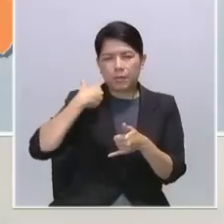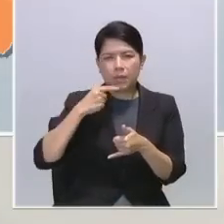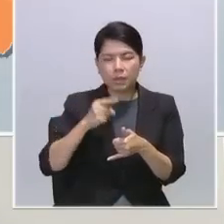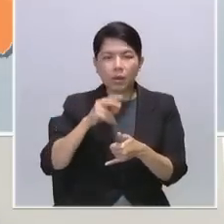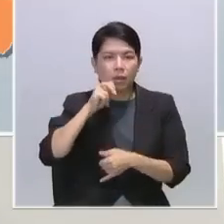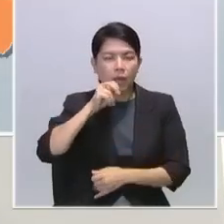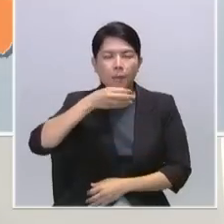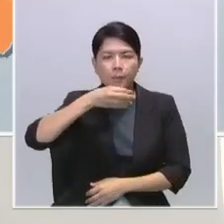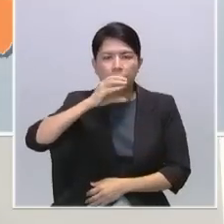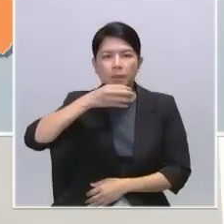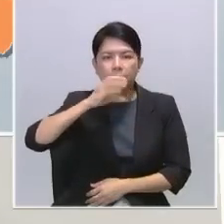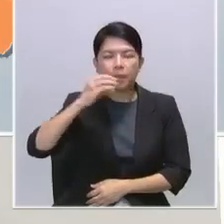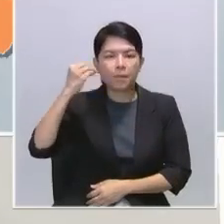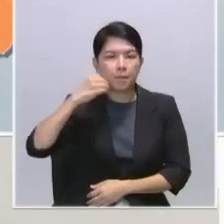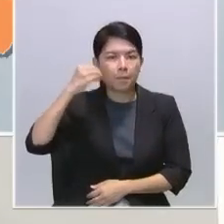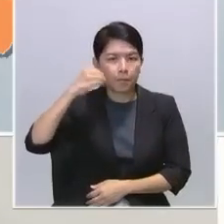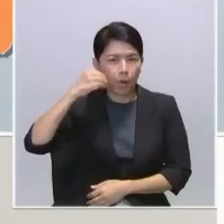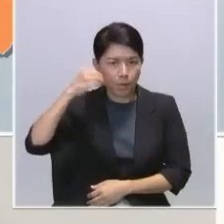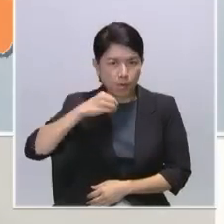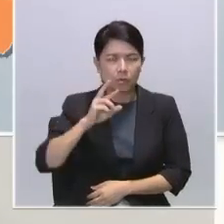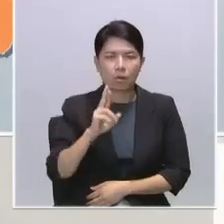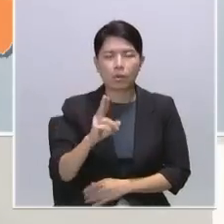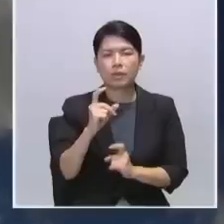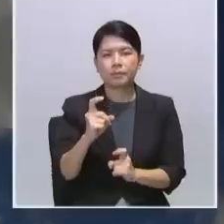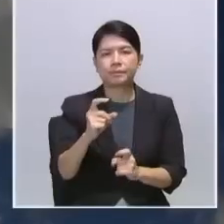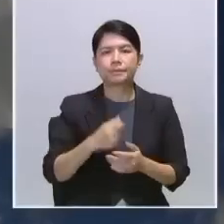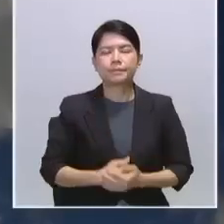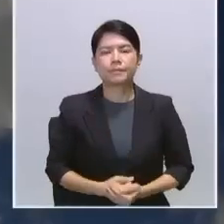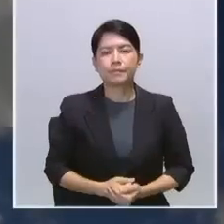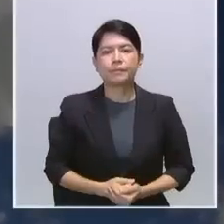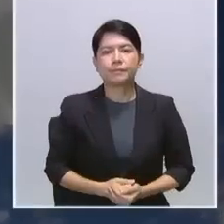อยๆจะได้ไม่เผชิญกับภาวะ heat stroke หรือว่าลมแดดนั่นเองครับ